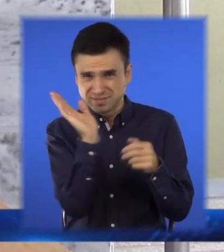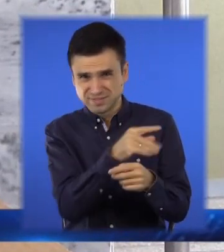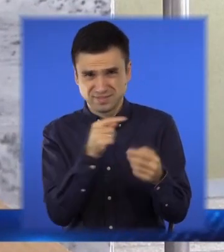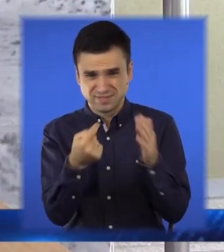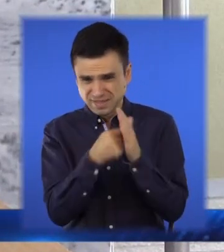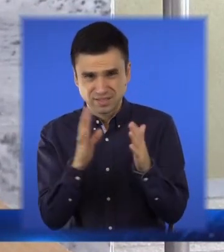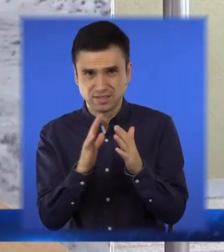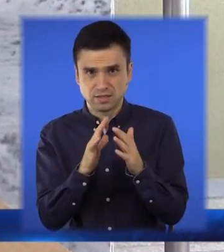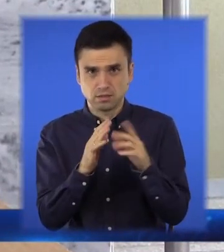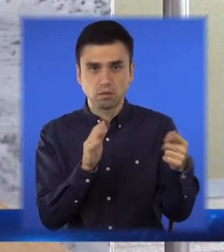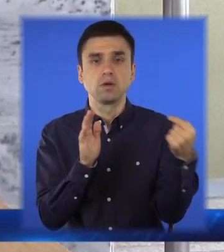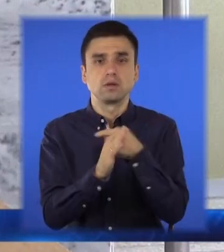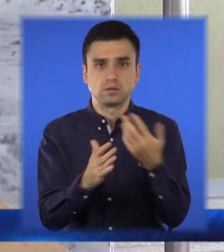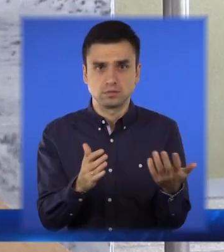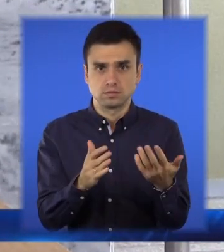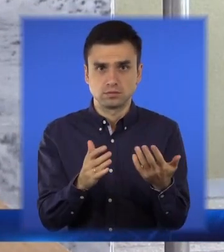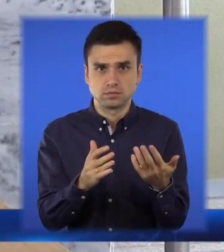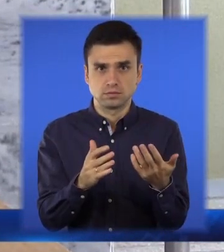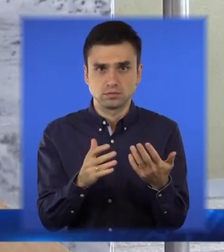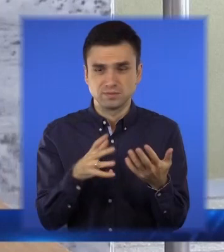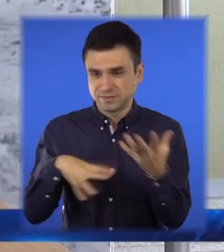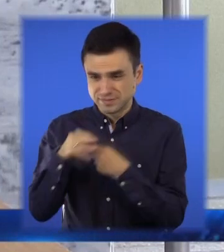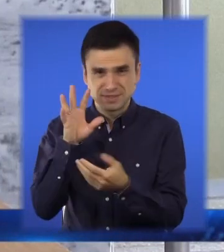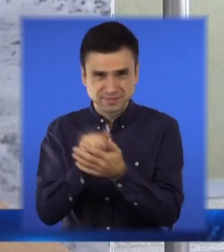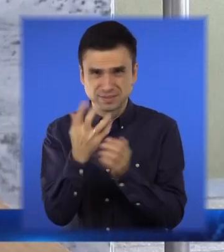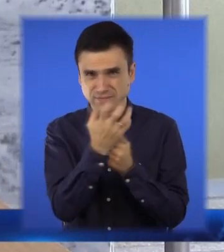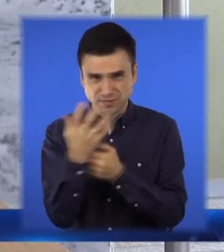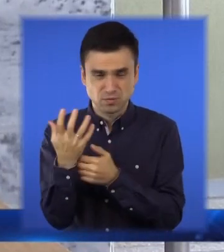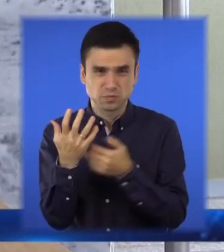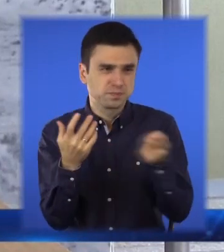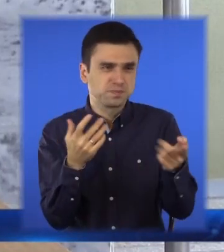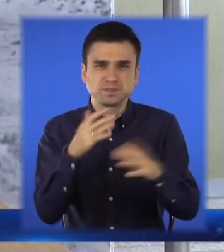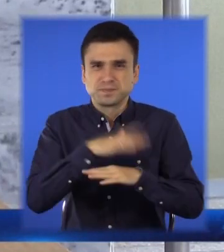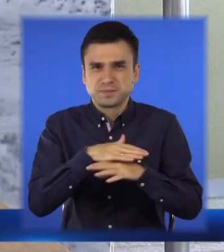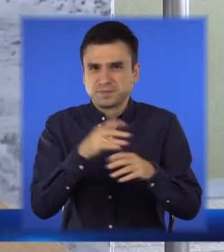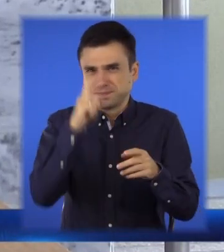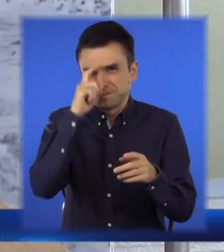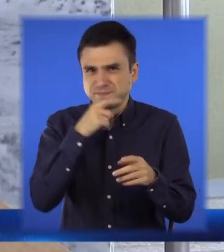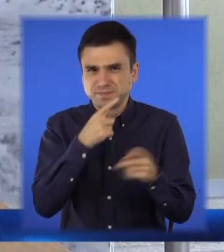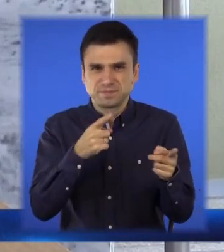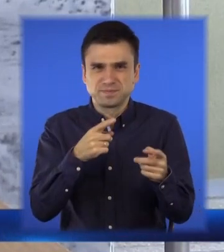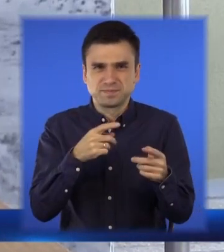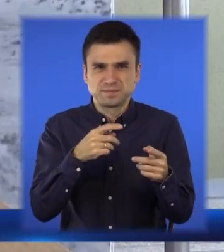обращати увагу, якщо всі працюють? А у чоловіка плохо, просто плохий день, на